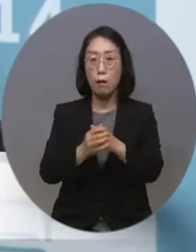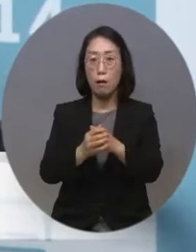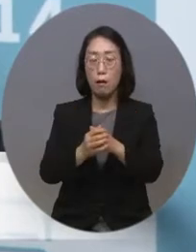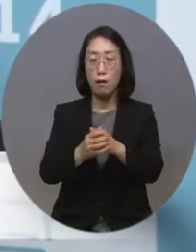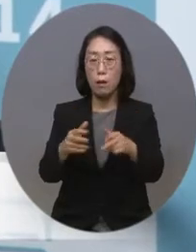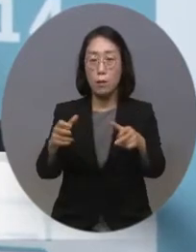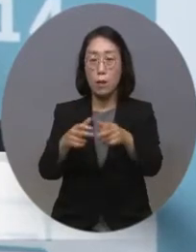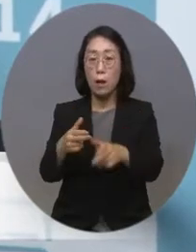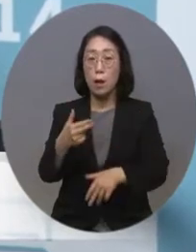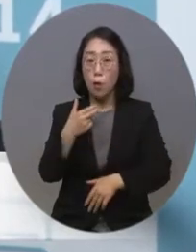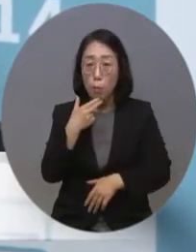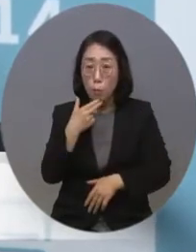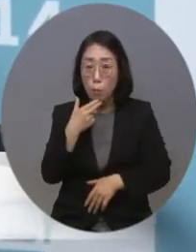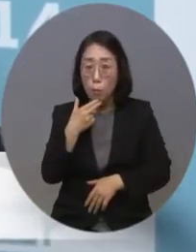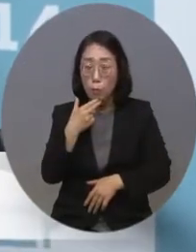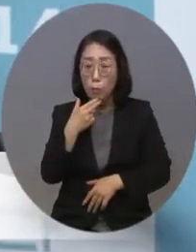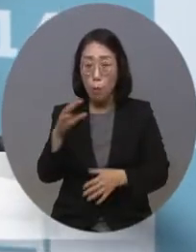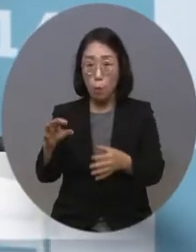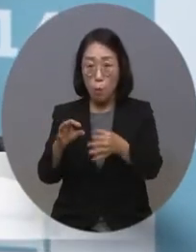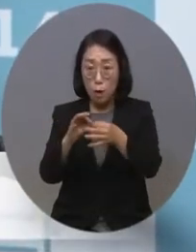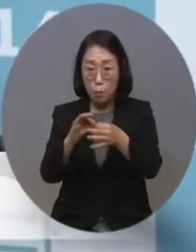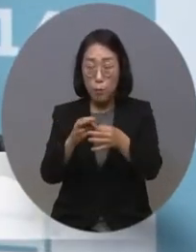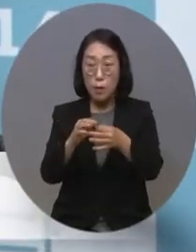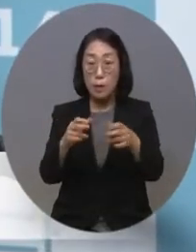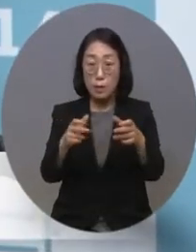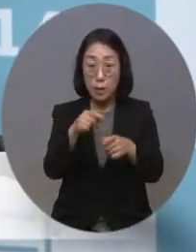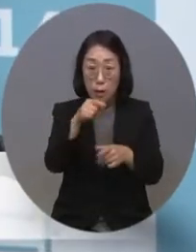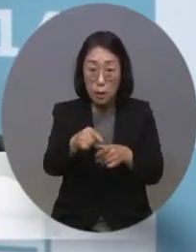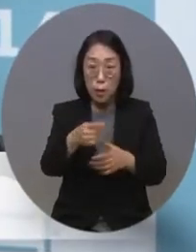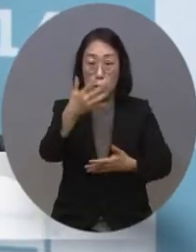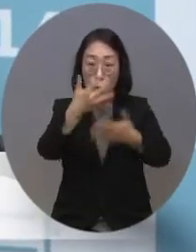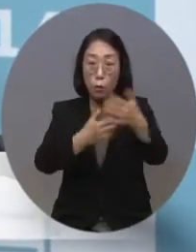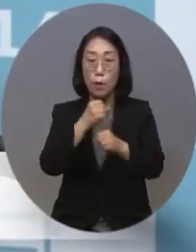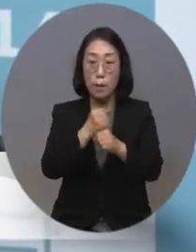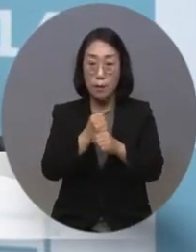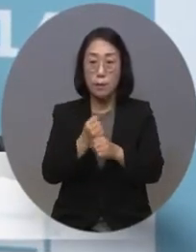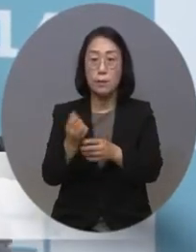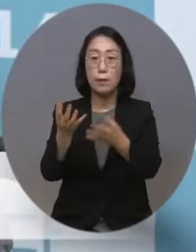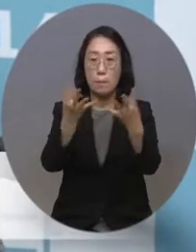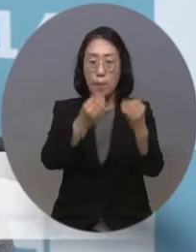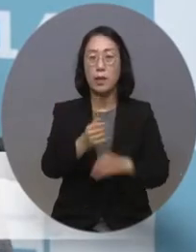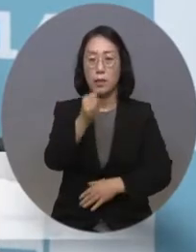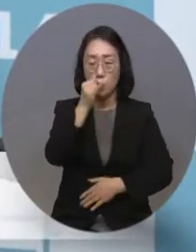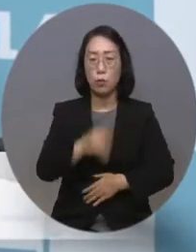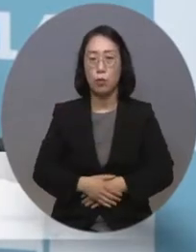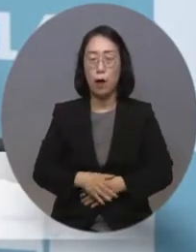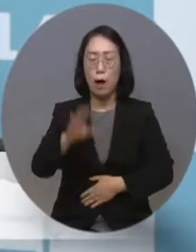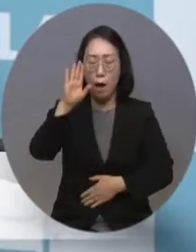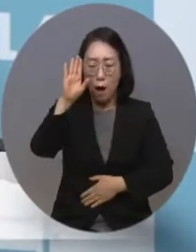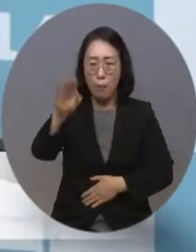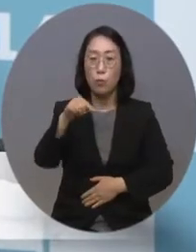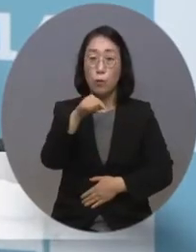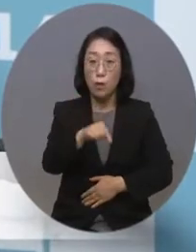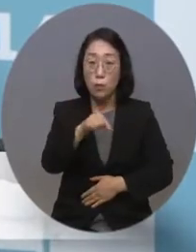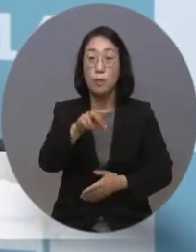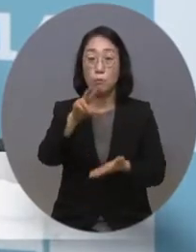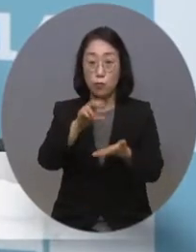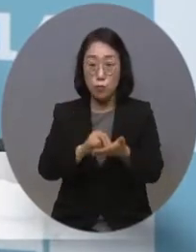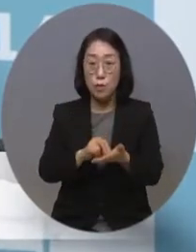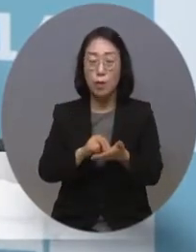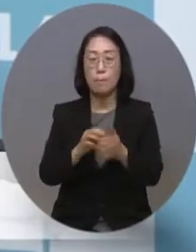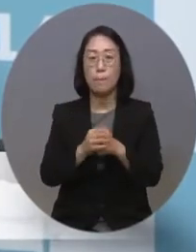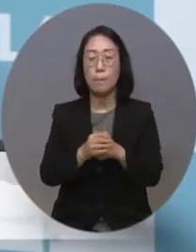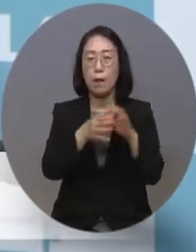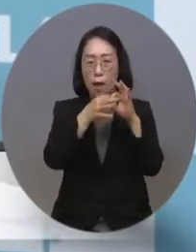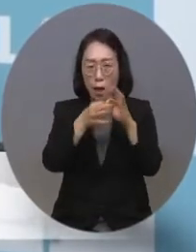비장애인 소재보다 장애인 소재가 더 영화 많다고 생각합니다. 그래서 앞으로 계속 장애, 비장애인 보이는